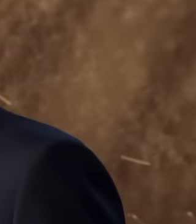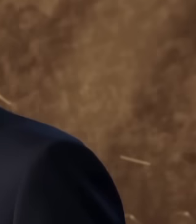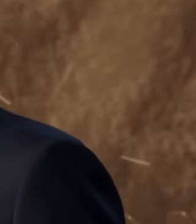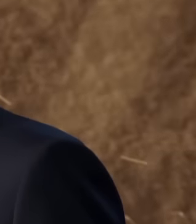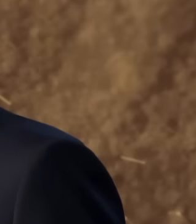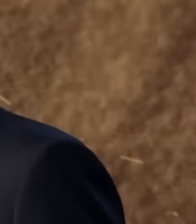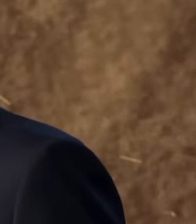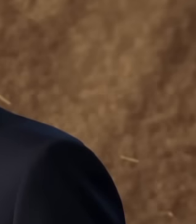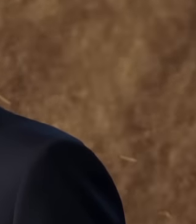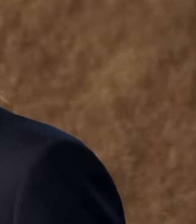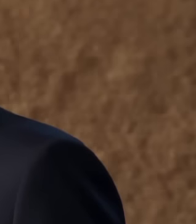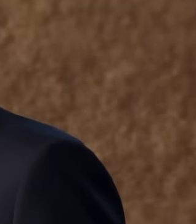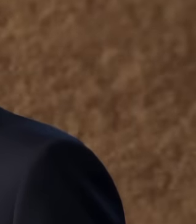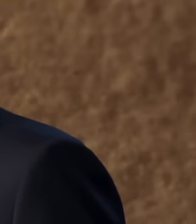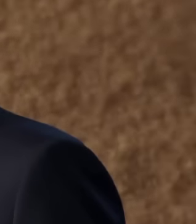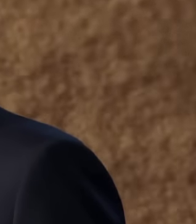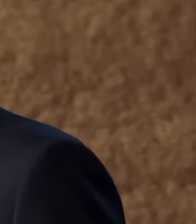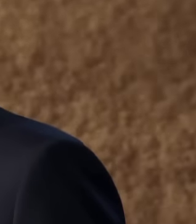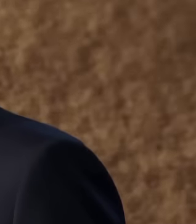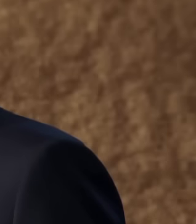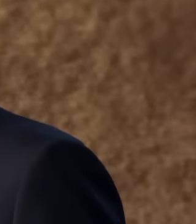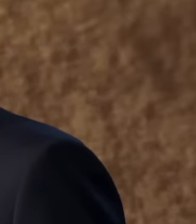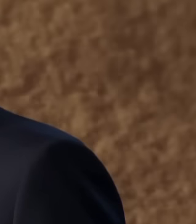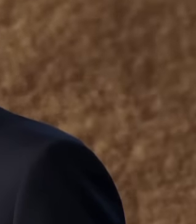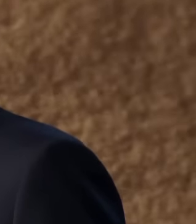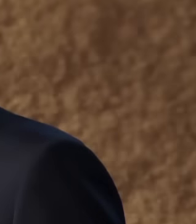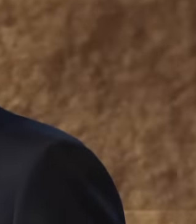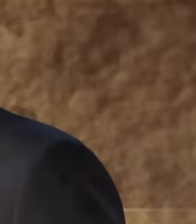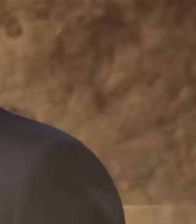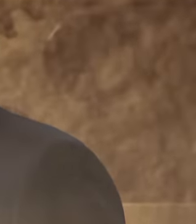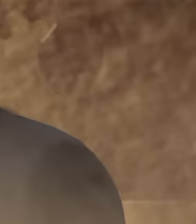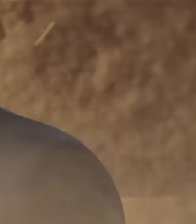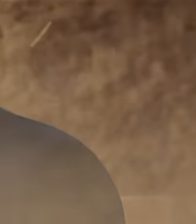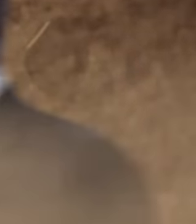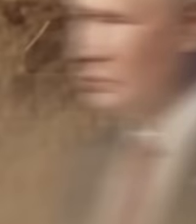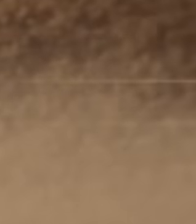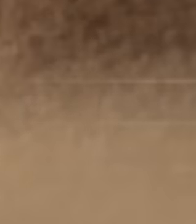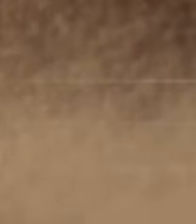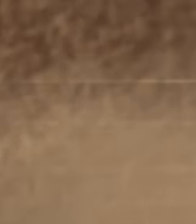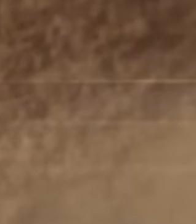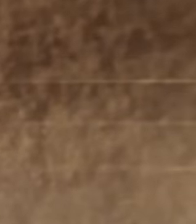My ze swojej strony z premierem Putinem się pilnujemy, aby nikt piachów w trybie nie sypał.